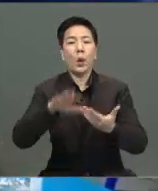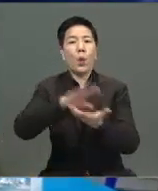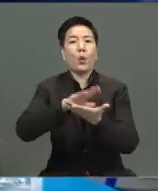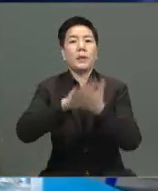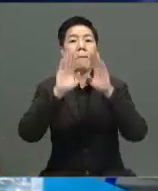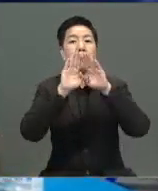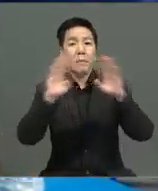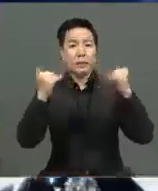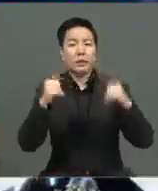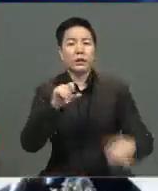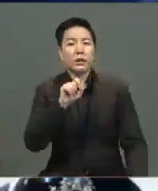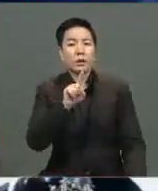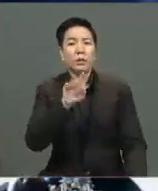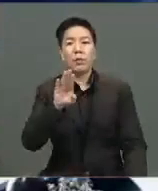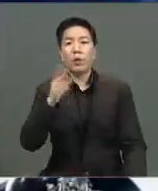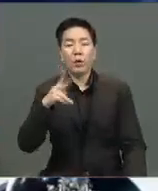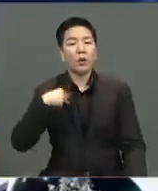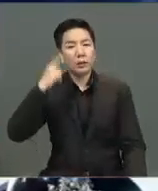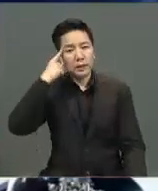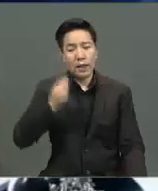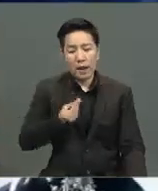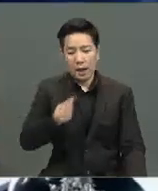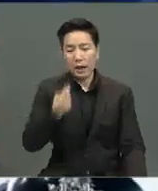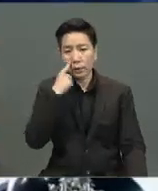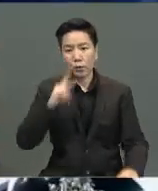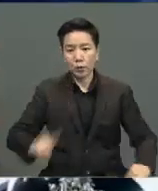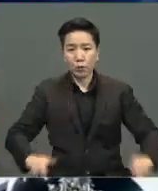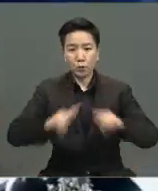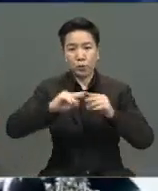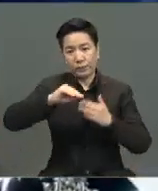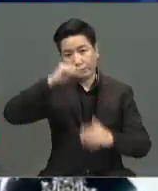คเรียนหลังจากที่ประชุมสบค.นั้นได้ให้แนวทางกระทรวงศึกษาธิ